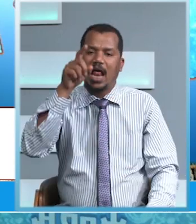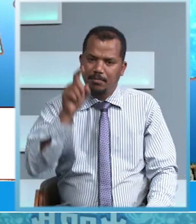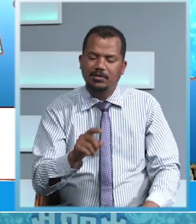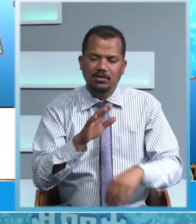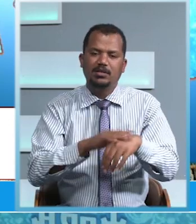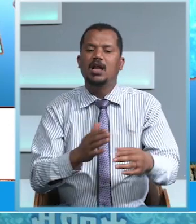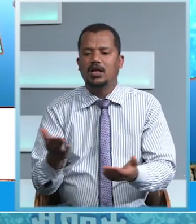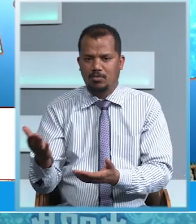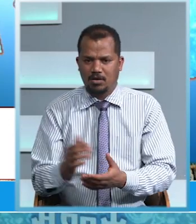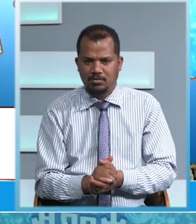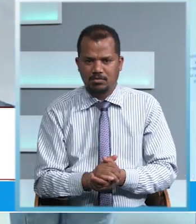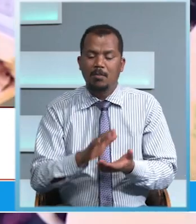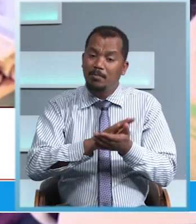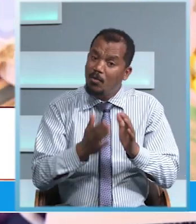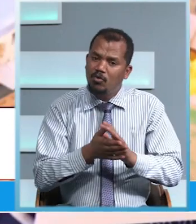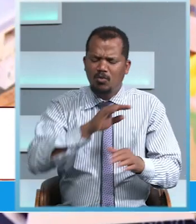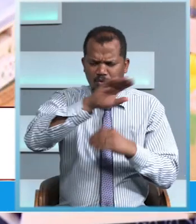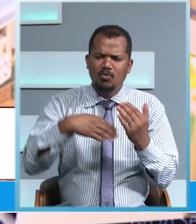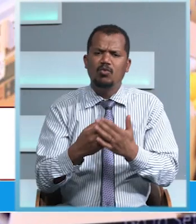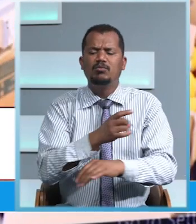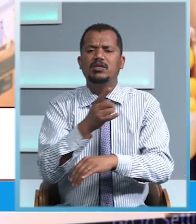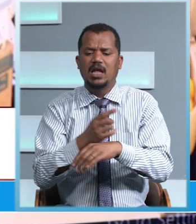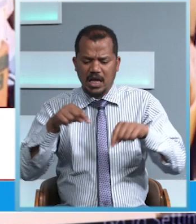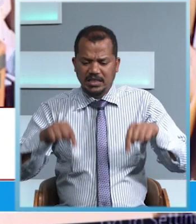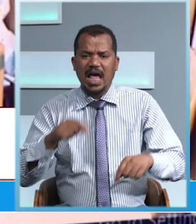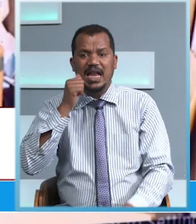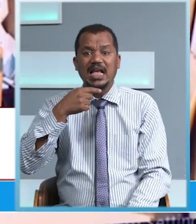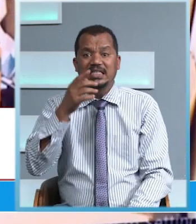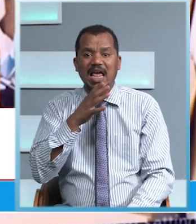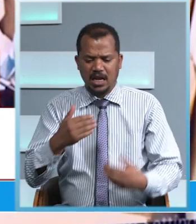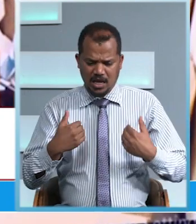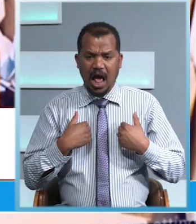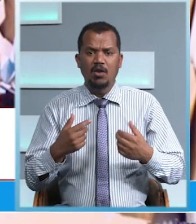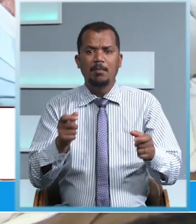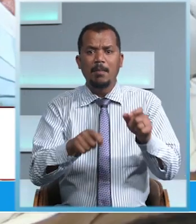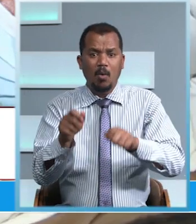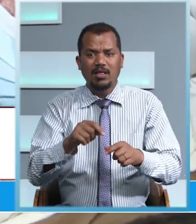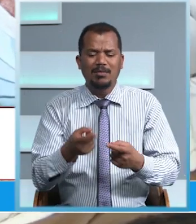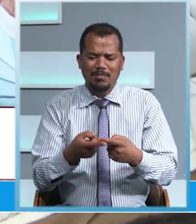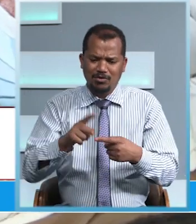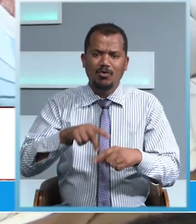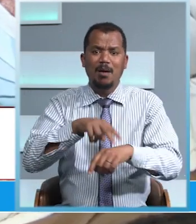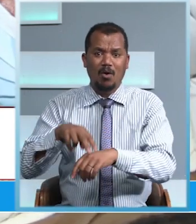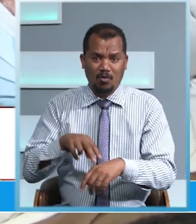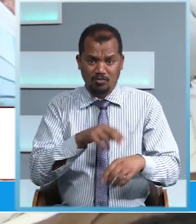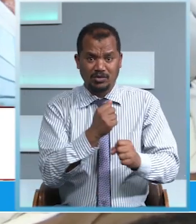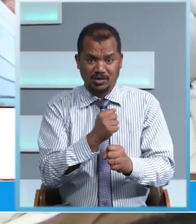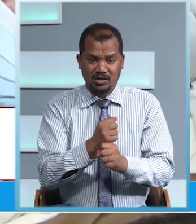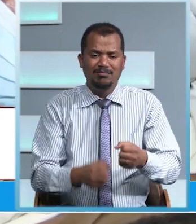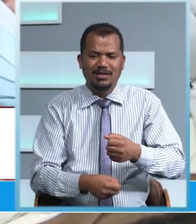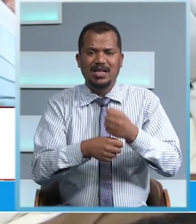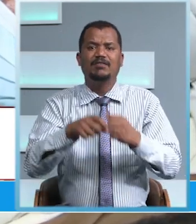መሆን እንዳለበት ጥሪ አቅርበዋል። በመሆኑም ሁሉም ዜጋ ዛሬ ነገ ሳይል ካለው በመዋጣት የመልሶ